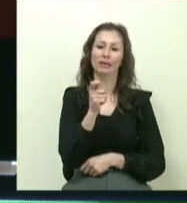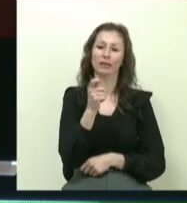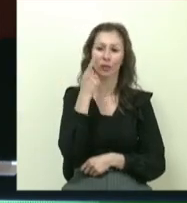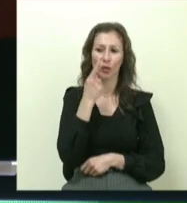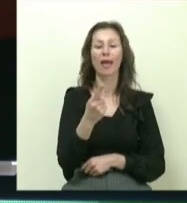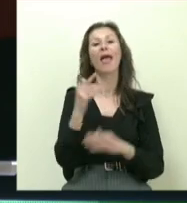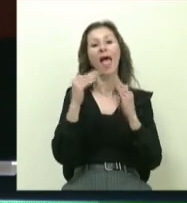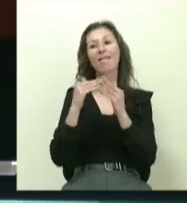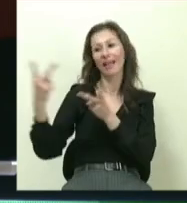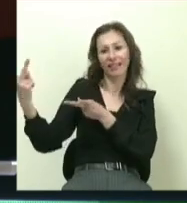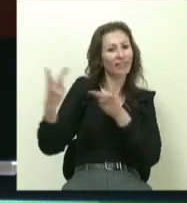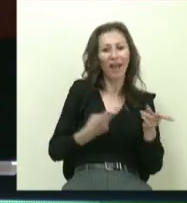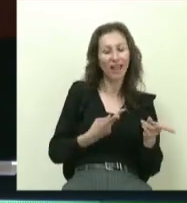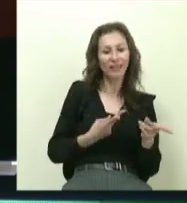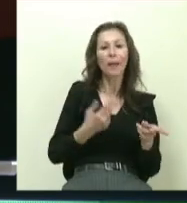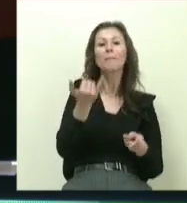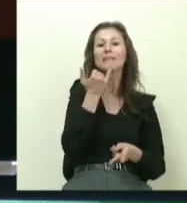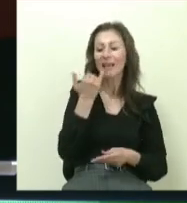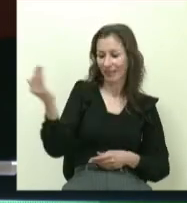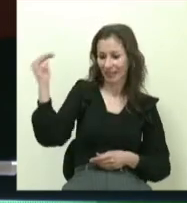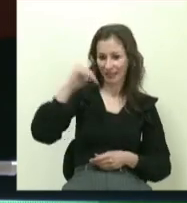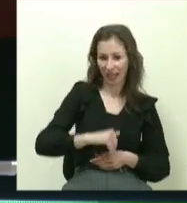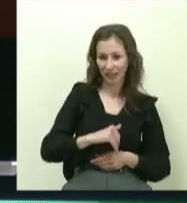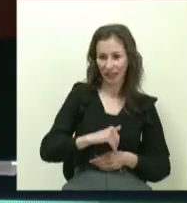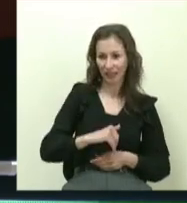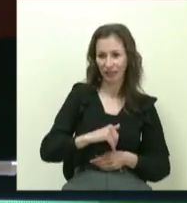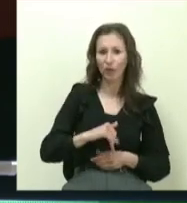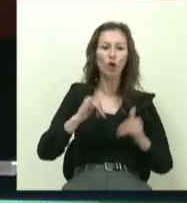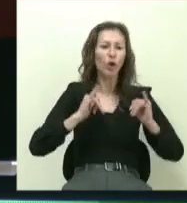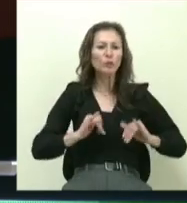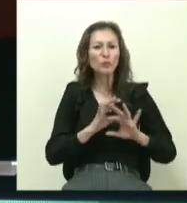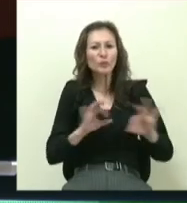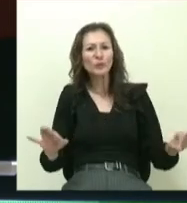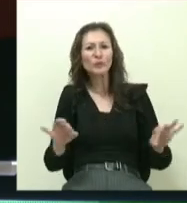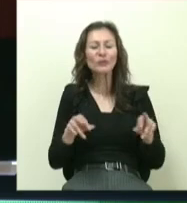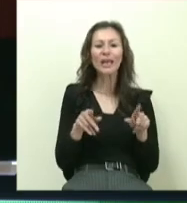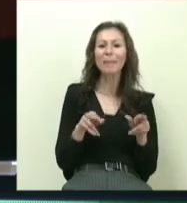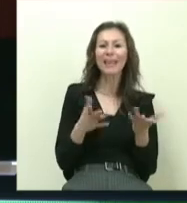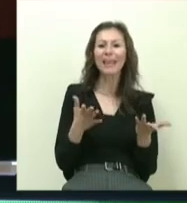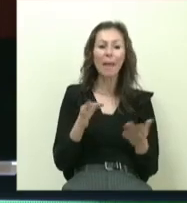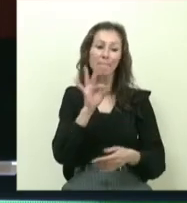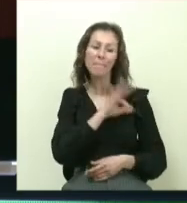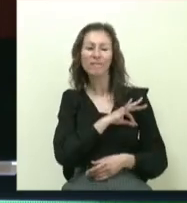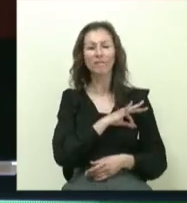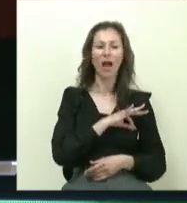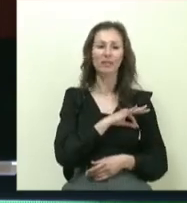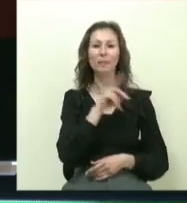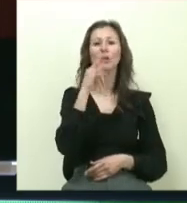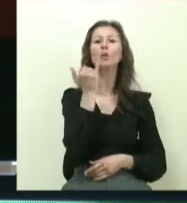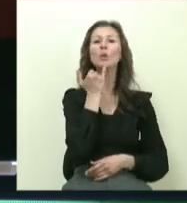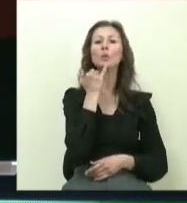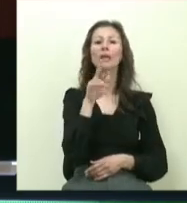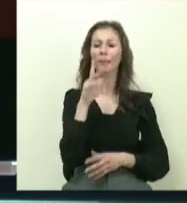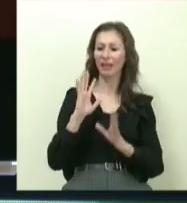eve davet edilen ve misafir olduğunda da huzursuzluk yaratabilecek menfaat perest bir konuk